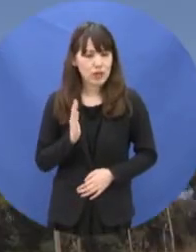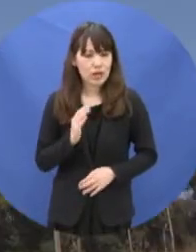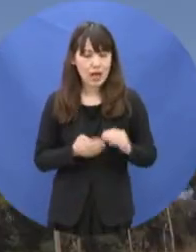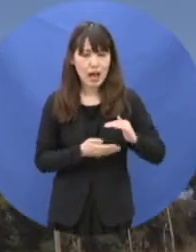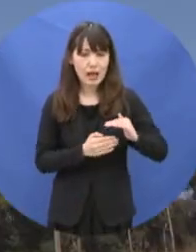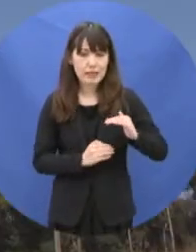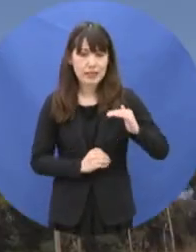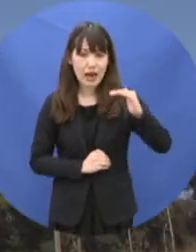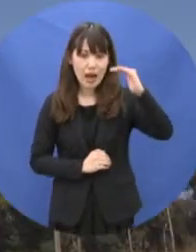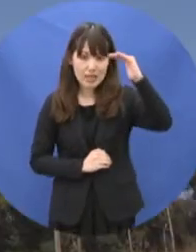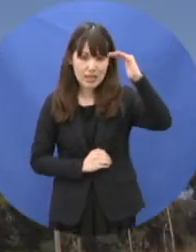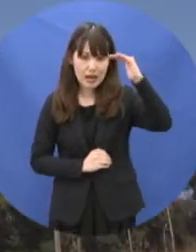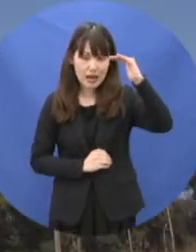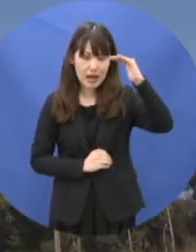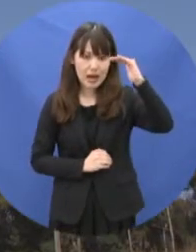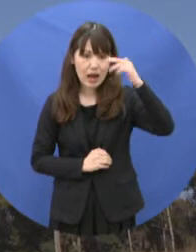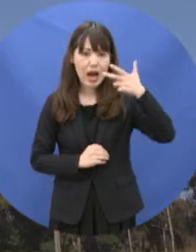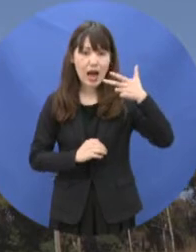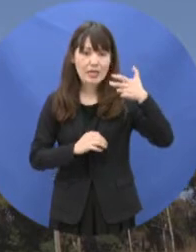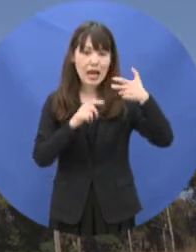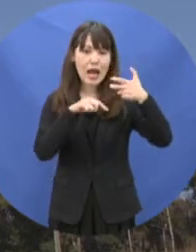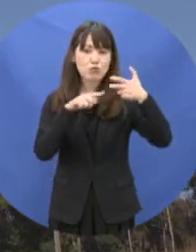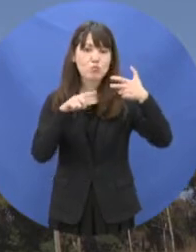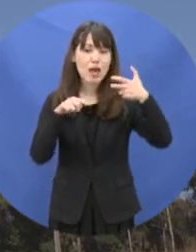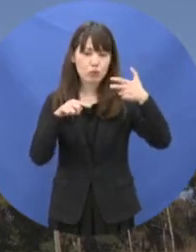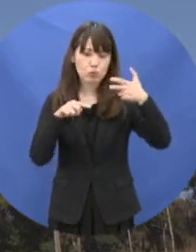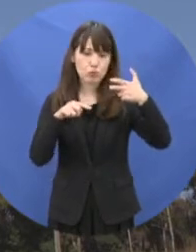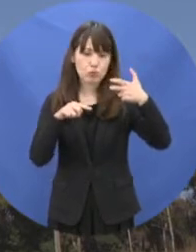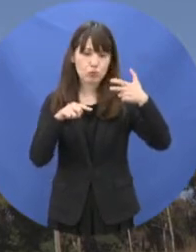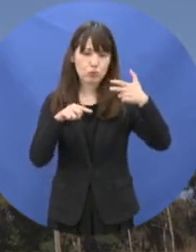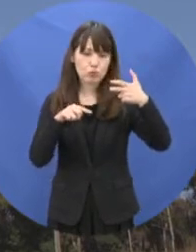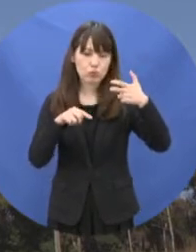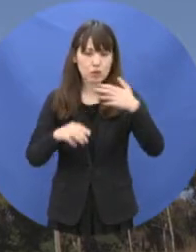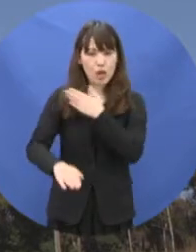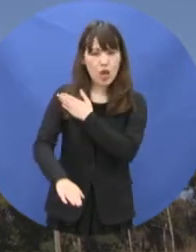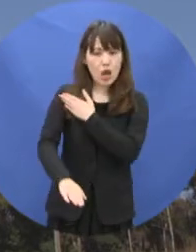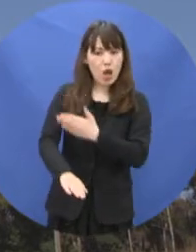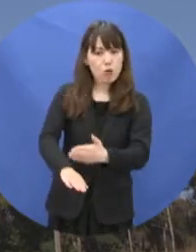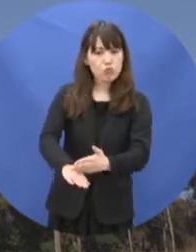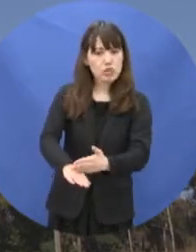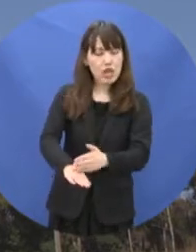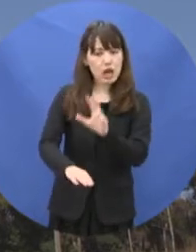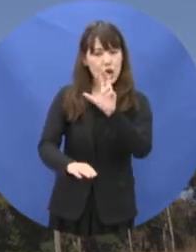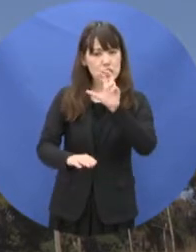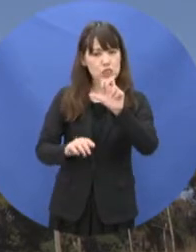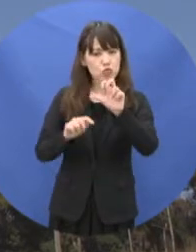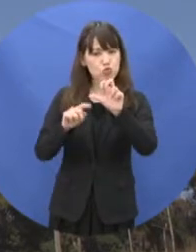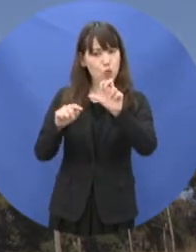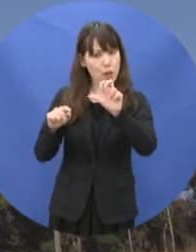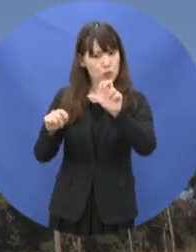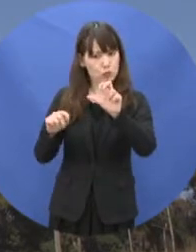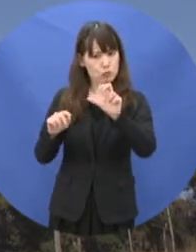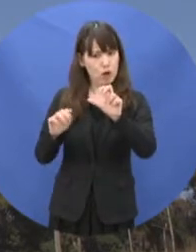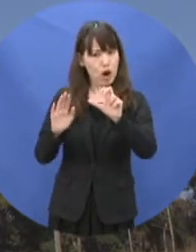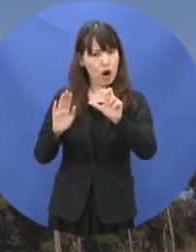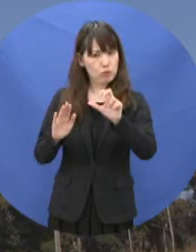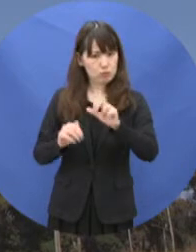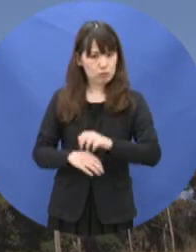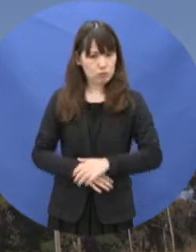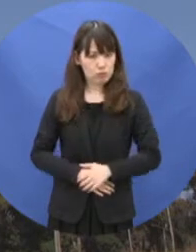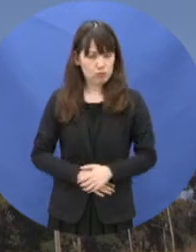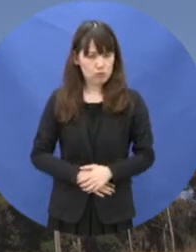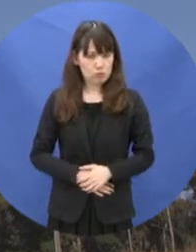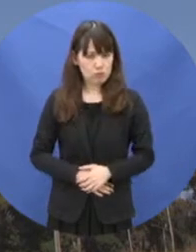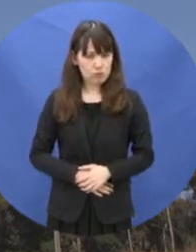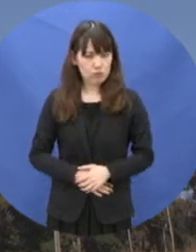が70メートルあるんですね。でなんと腕の長さだけで25メートルもあるんです。